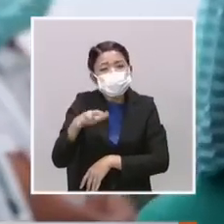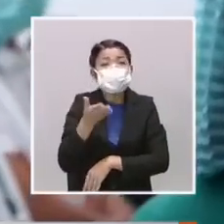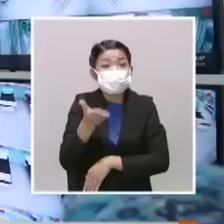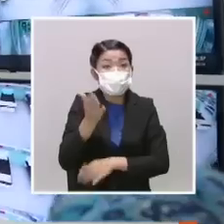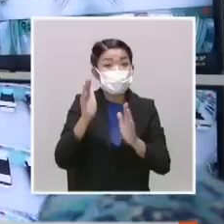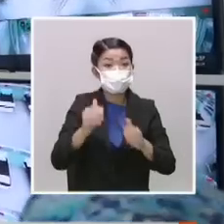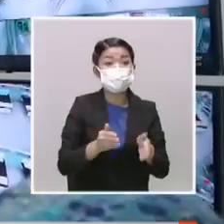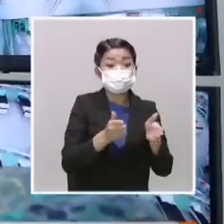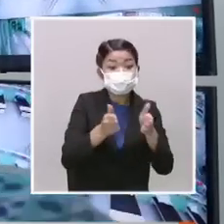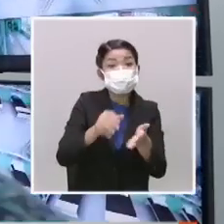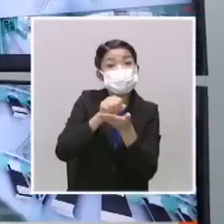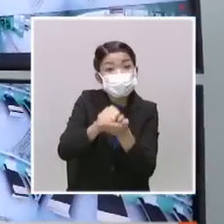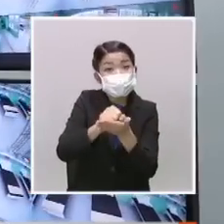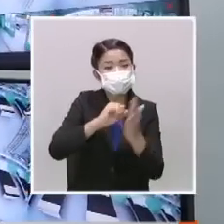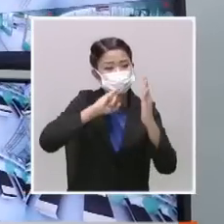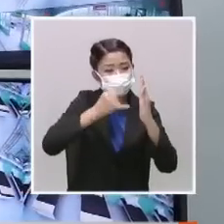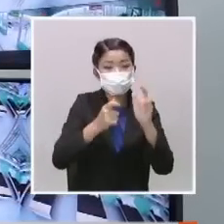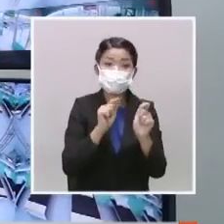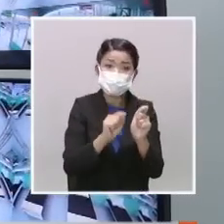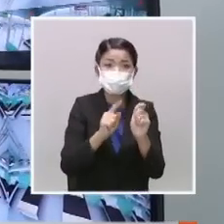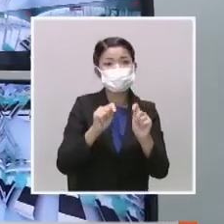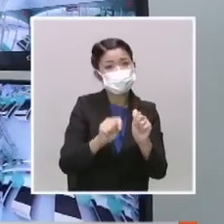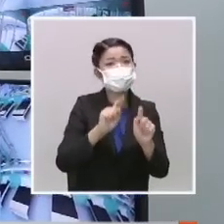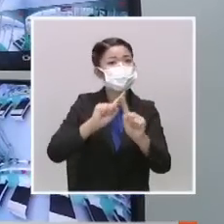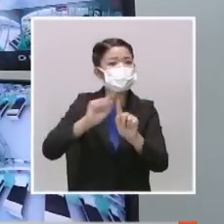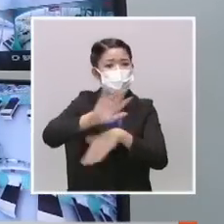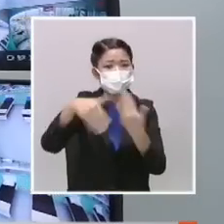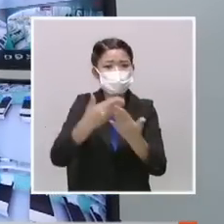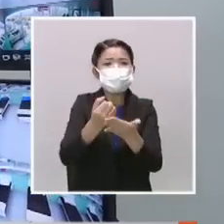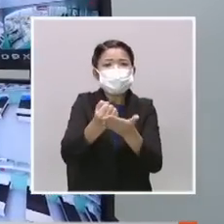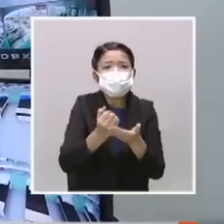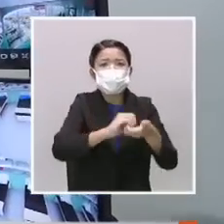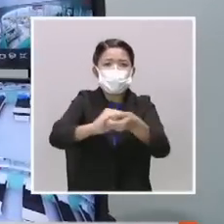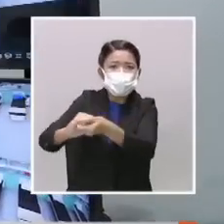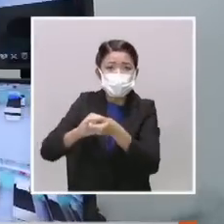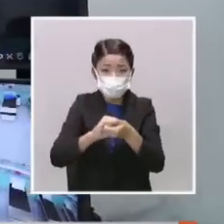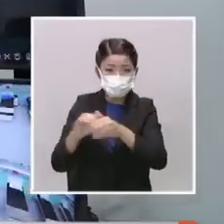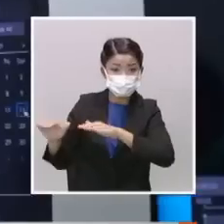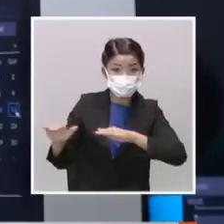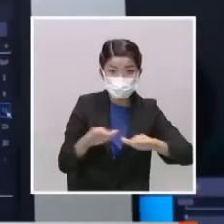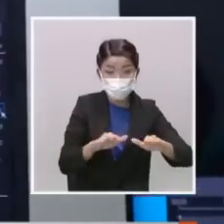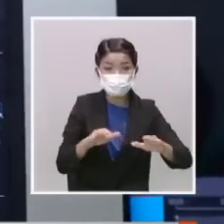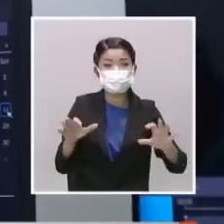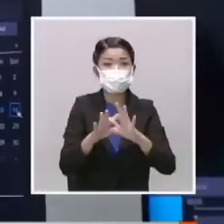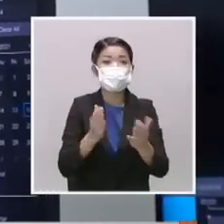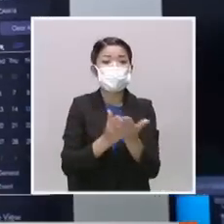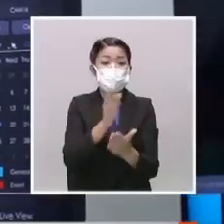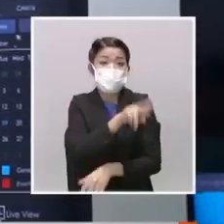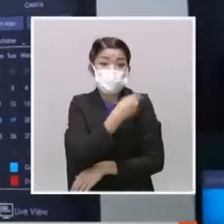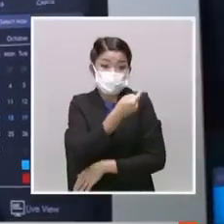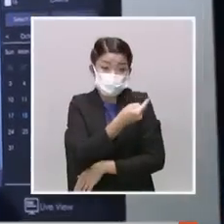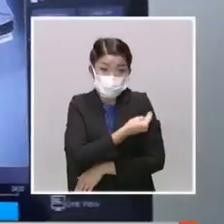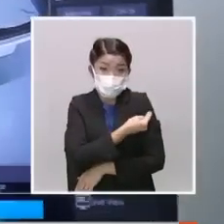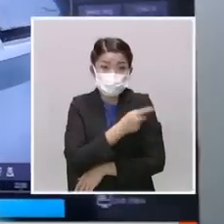อความร่วมมือทุกหน่วยบริการทั้งระดับจังหวัดอำเภอและตำบลร่วมมือกันค่ะเตรียมความพร้อมทางสาธารณสุขทั้งเรื่อง